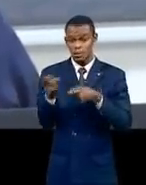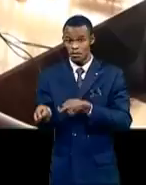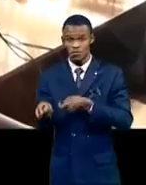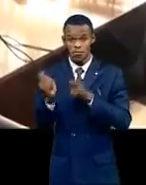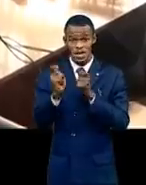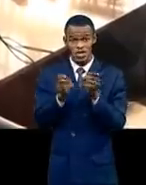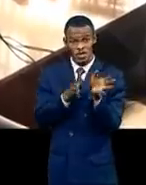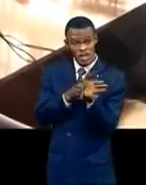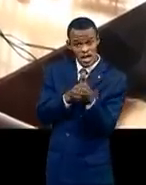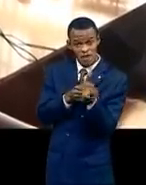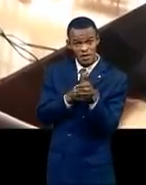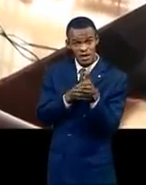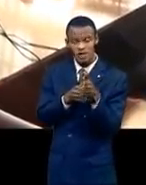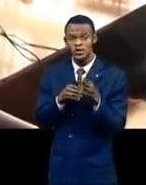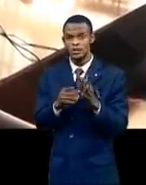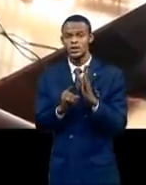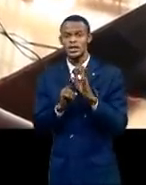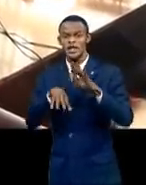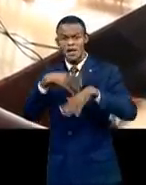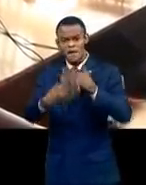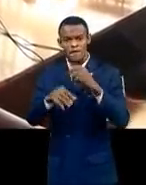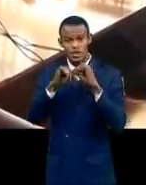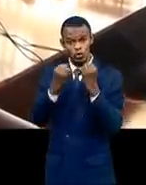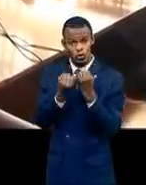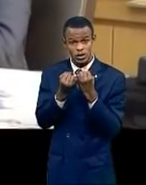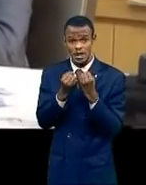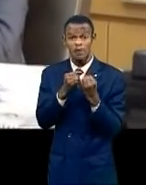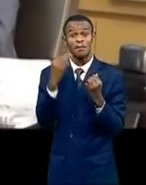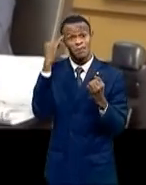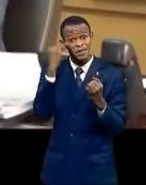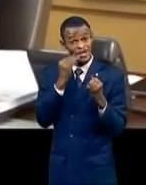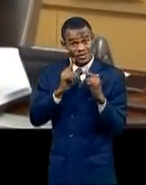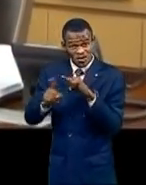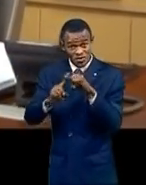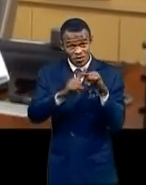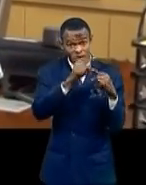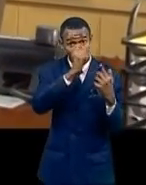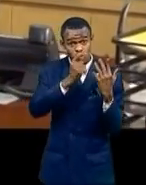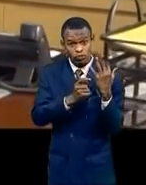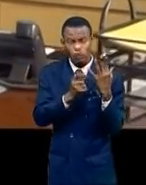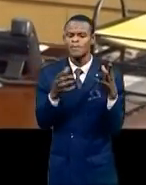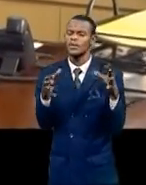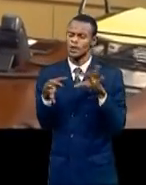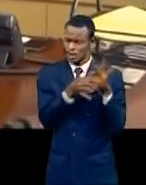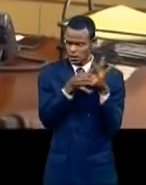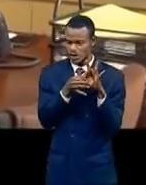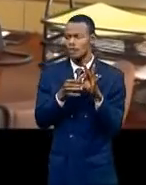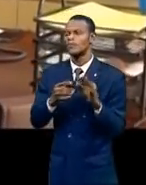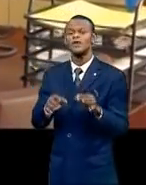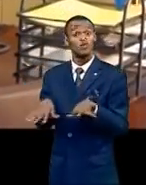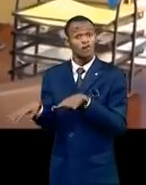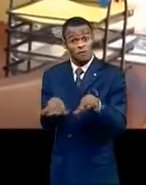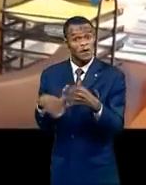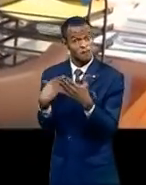sociales, devrait en chacun en ce qui le concerne agir selon les attributions pour apporter des solutions urgentes et envisager des